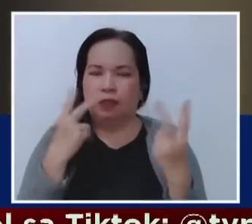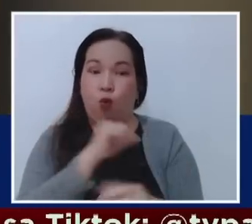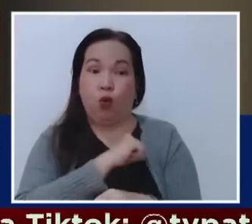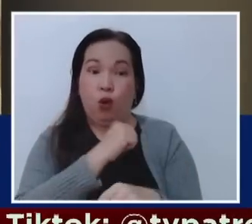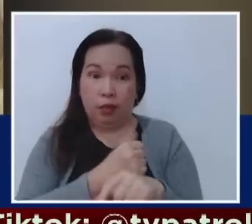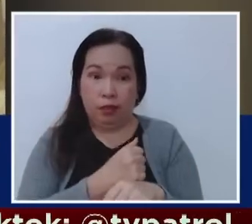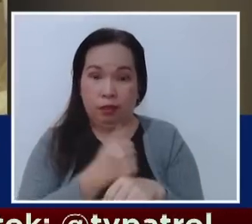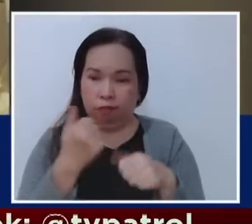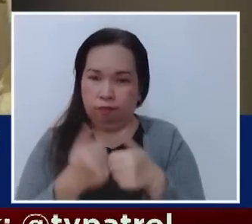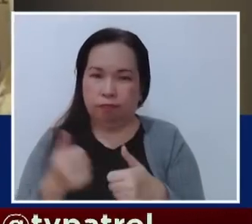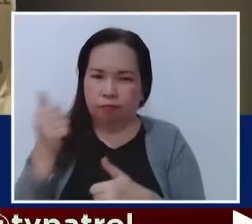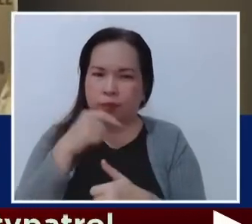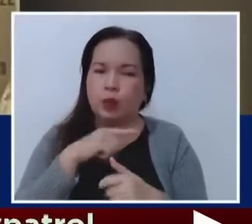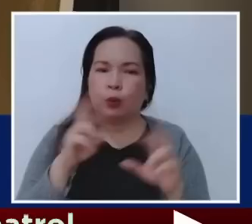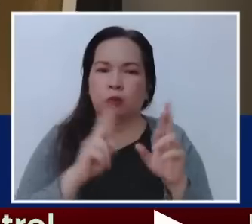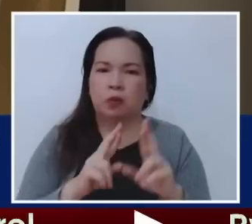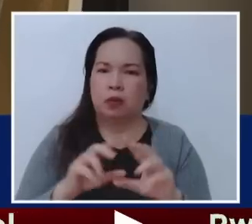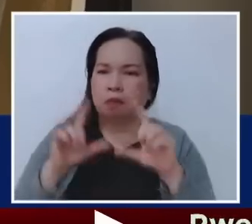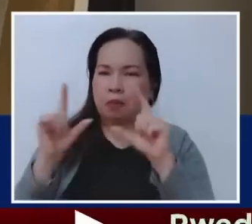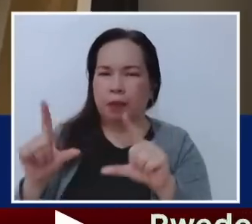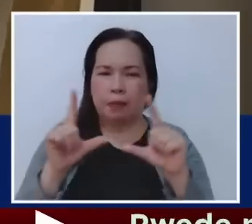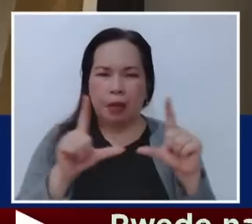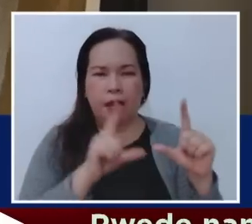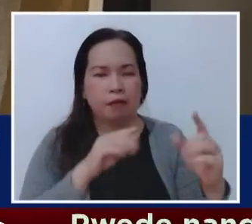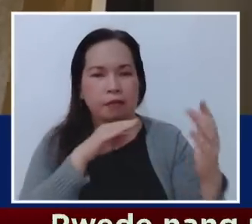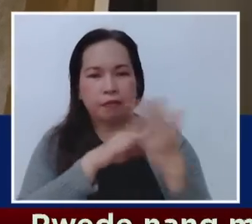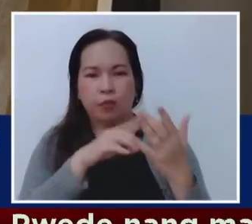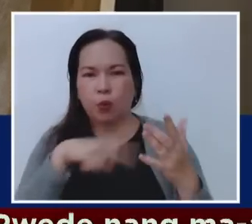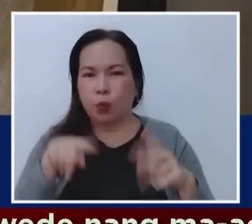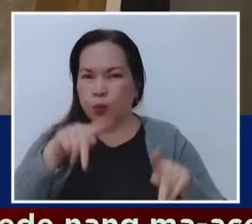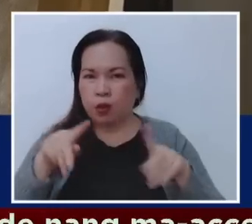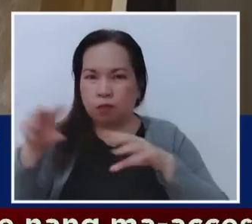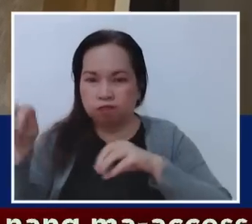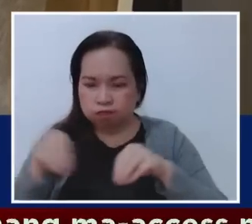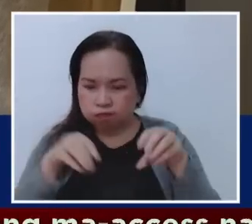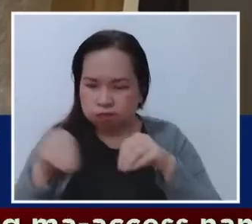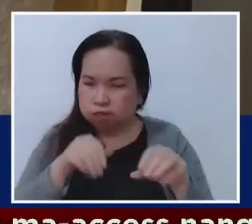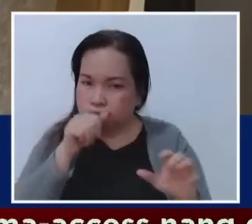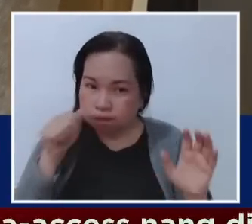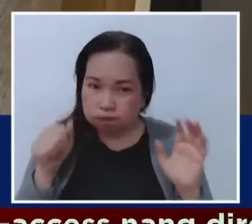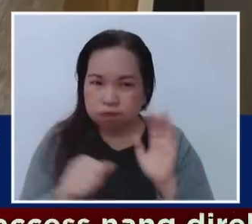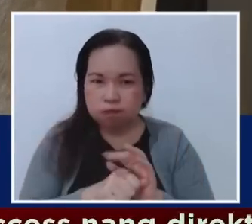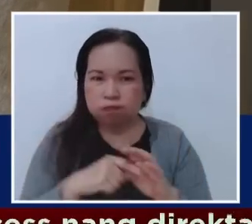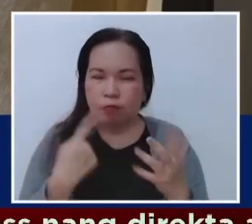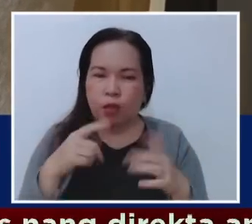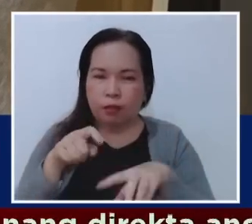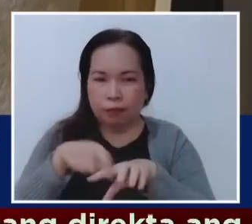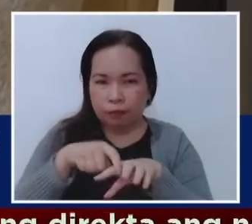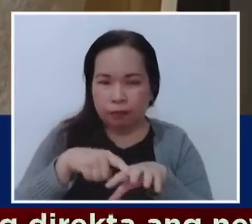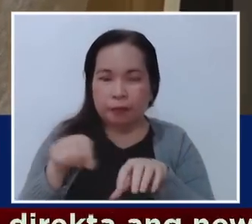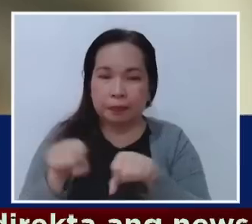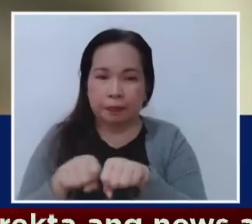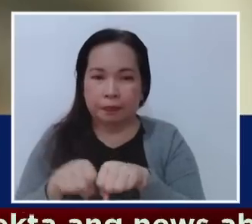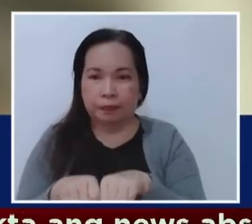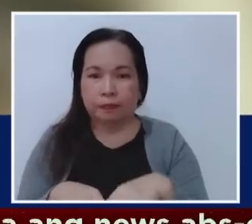kaso laban sa mga taong umano'y sangkot sa smuggling ng mga Peking sapatos at tsinelas. It's on the pipeline already. We're just